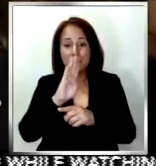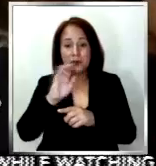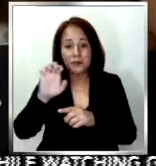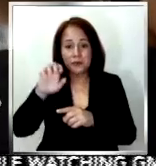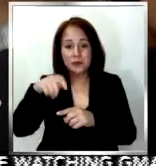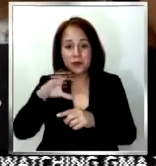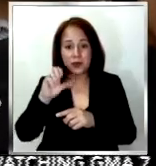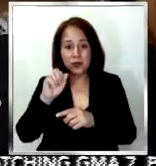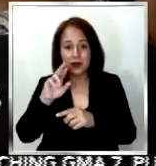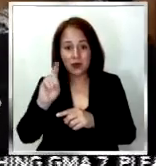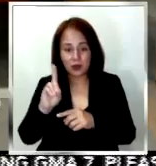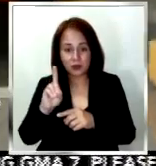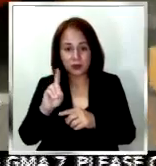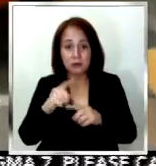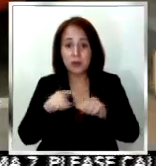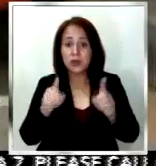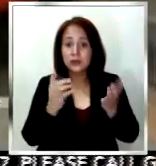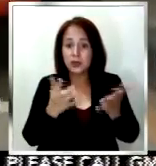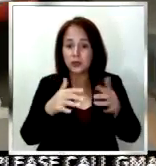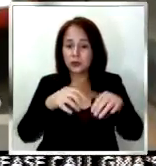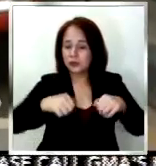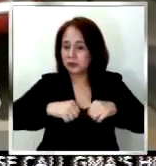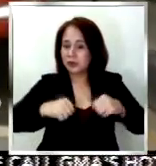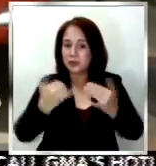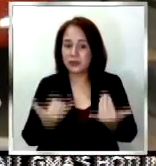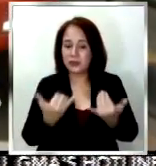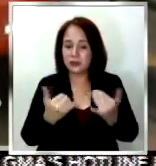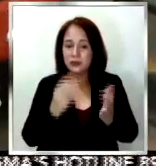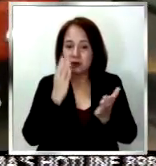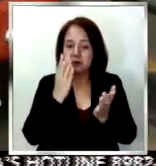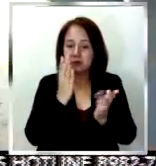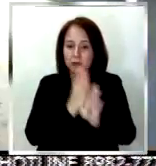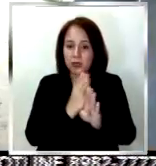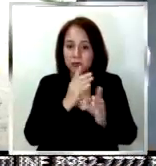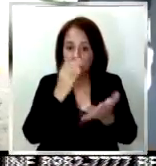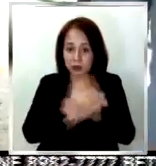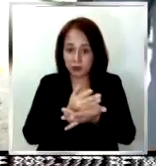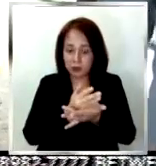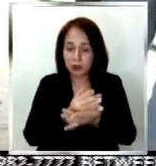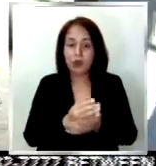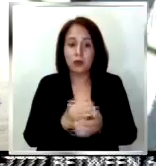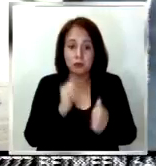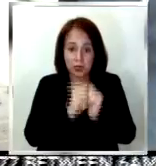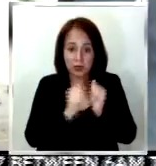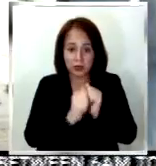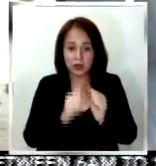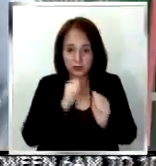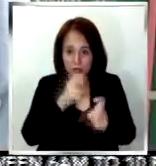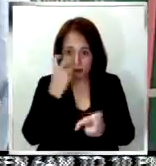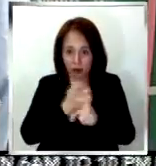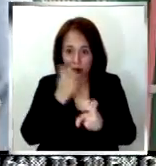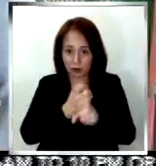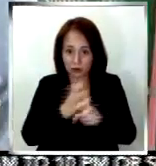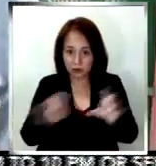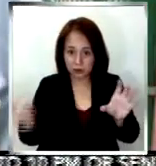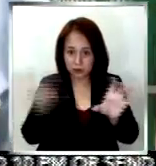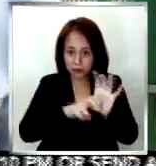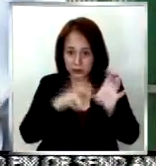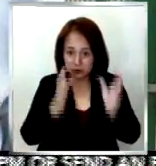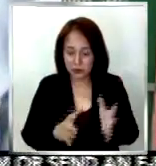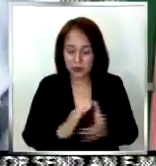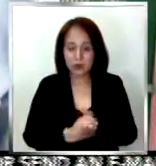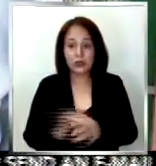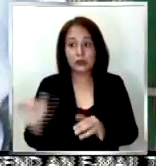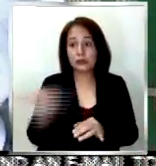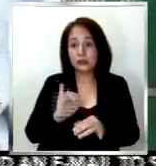Mas maluwag na ngayon sa mga bus stop, pero hindi raw ibig sabihin na hindi nahirap ang mga pasahero. Katulad nung pag lumuwas